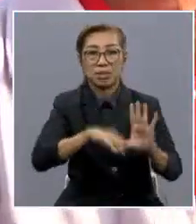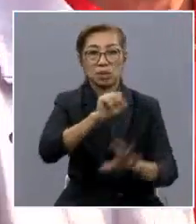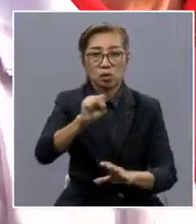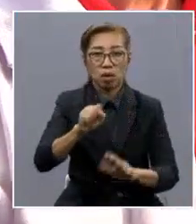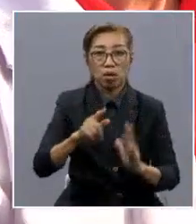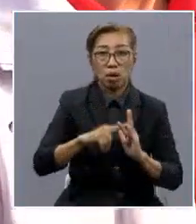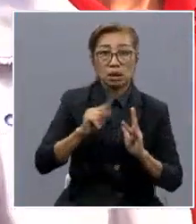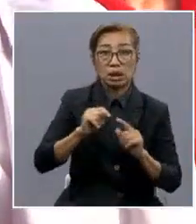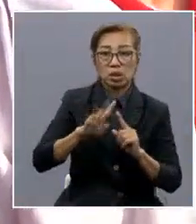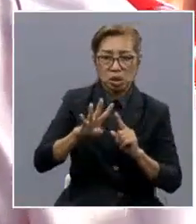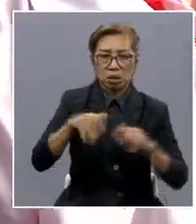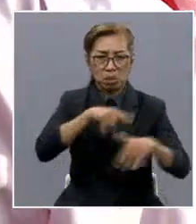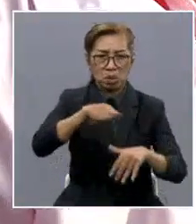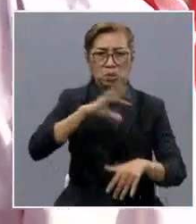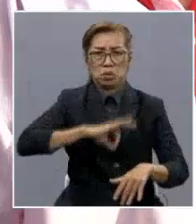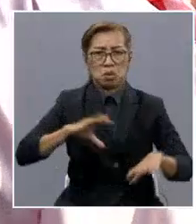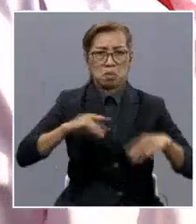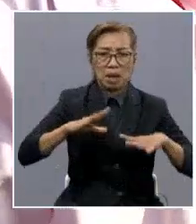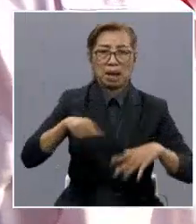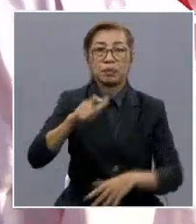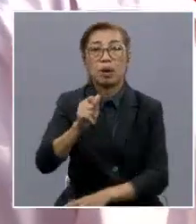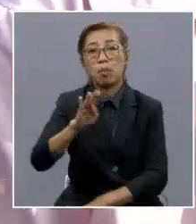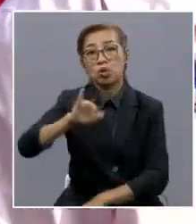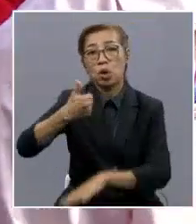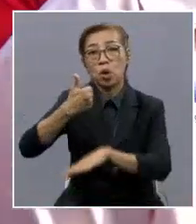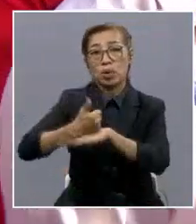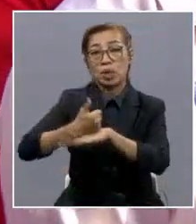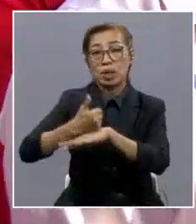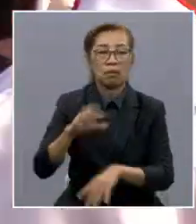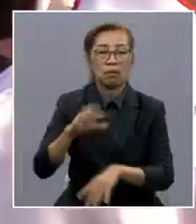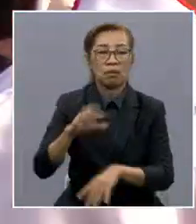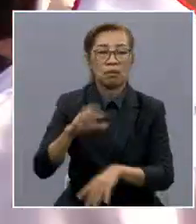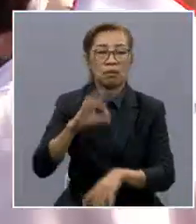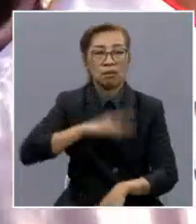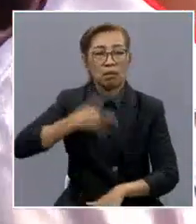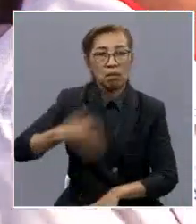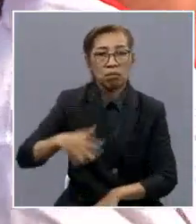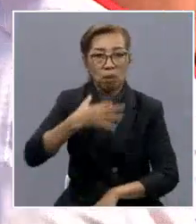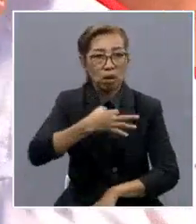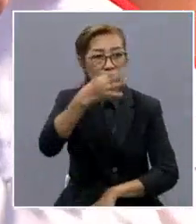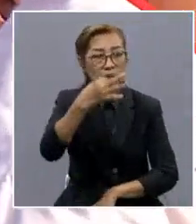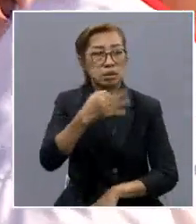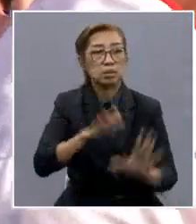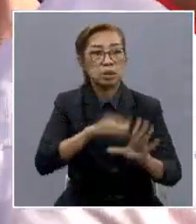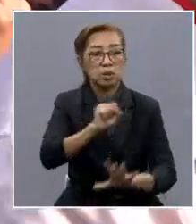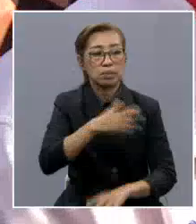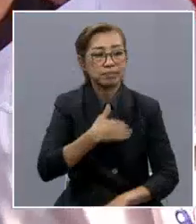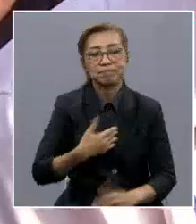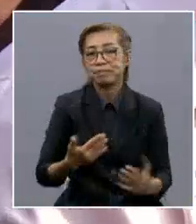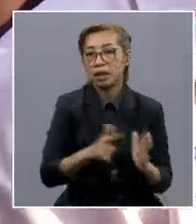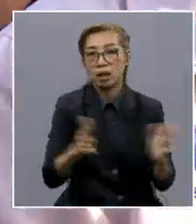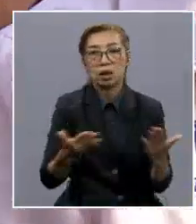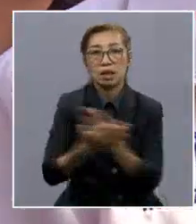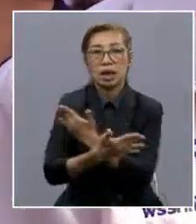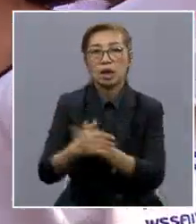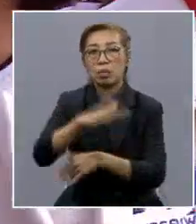ส่วนคุณสมชอบนิติพจน์อดีตนายกอบจนครพนมก็เป็นคนที่ผิดหวังก็เตรียมจะสวมเสื้อพรรคเสรีรวมไทยลงสนาม